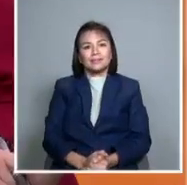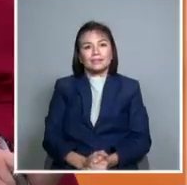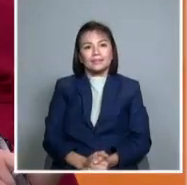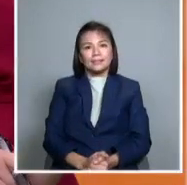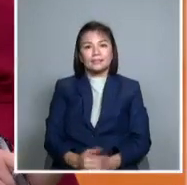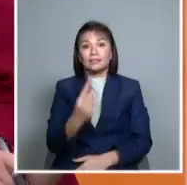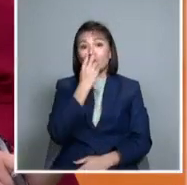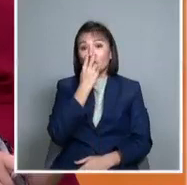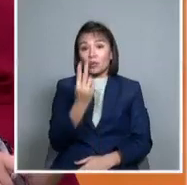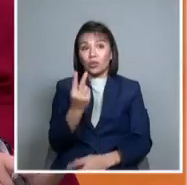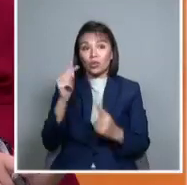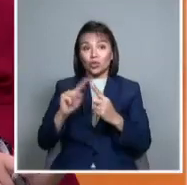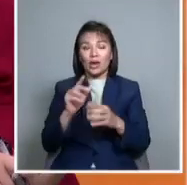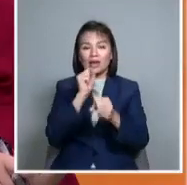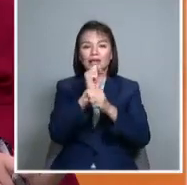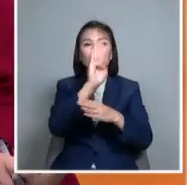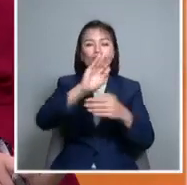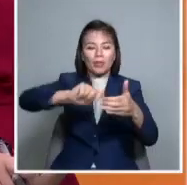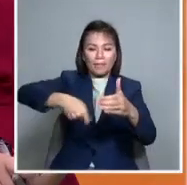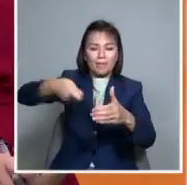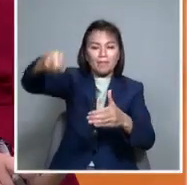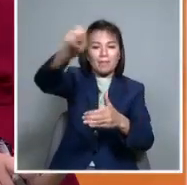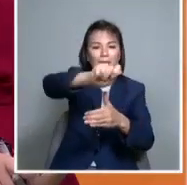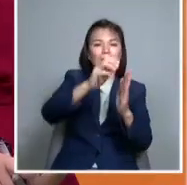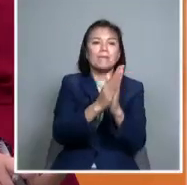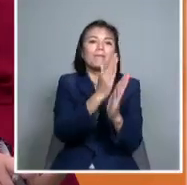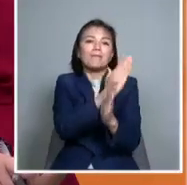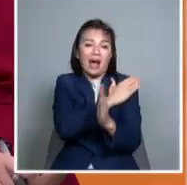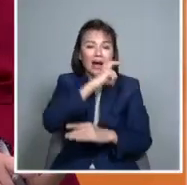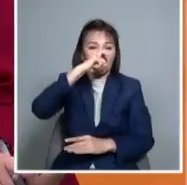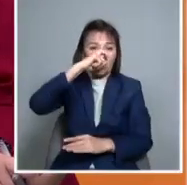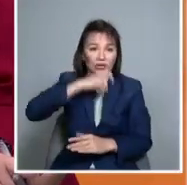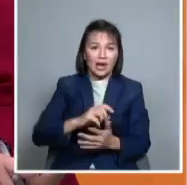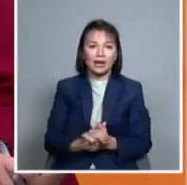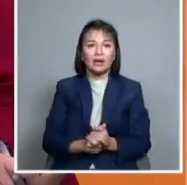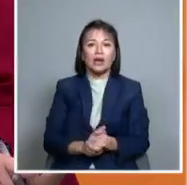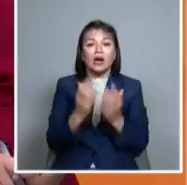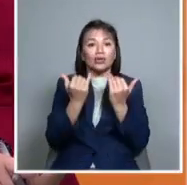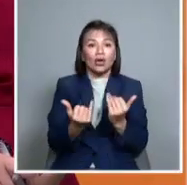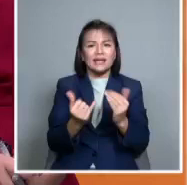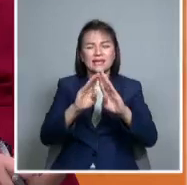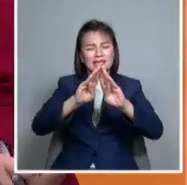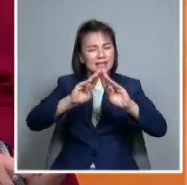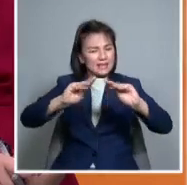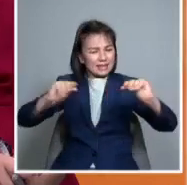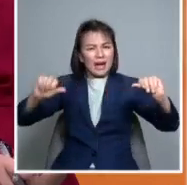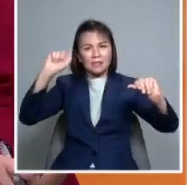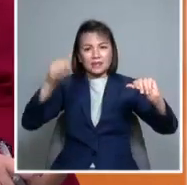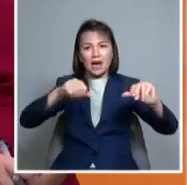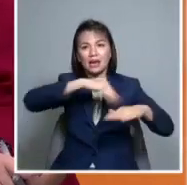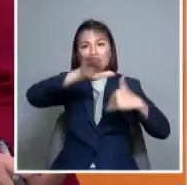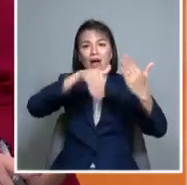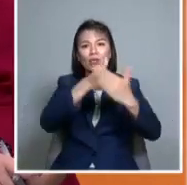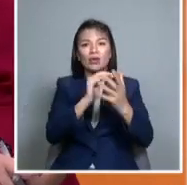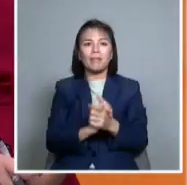เรามาดูบรรยากาศการทำบุญตักบาตรเนื่องในเทศกาลวันสงกรานต์ทั่วไทยกันหน่อยนะครับต้องบอกว่าในช่วงนี้บรรยากาศเงียบเหงานะครับเพราะว่าหลายคน